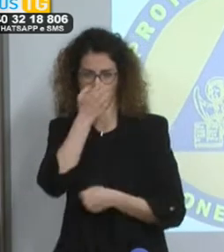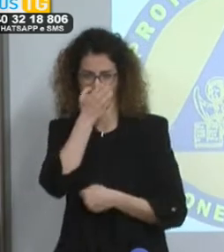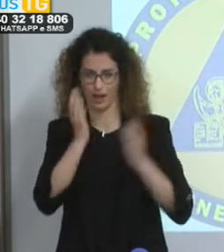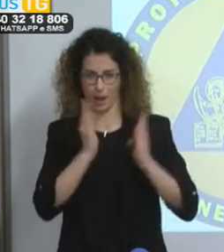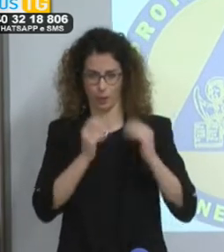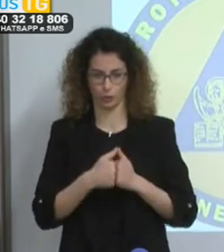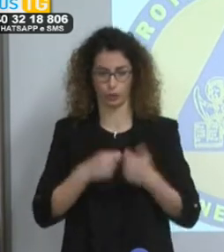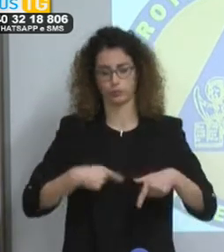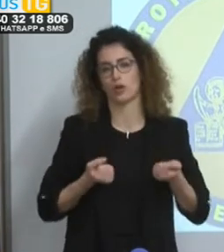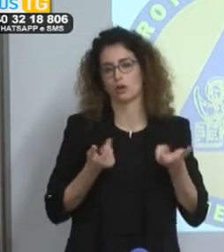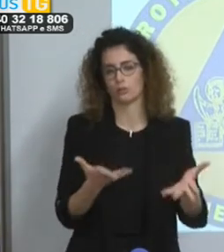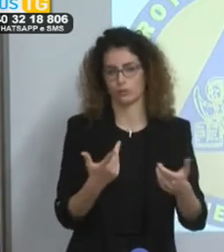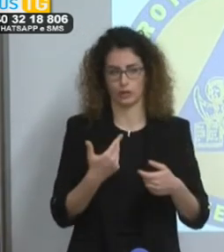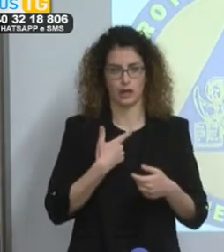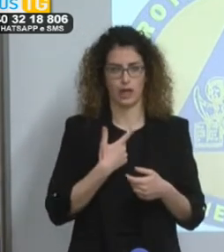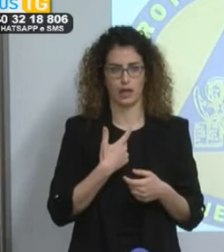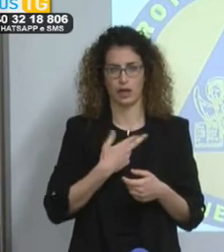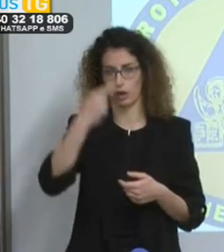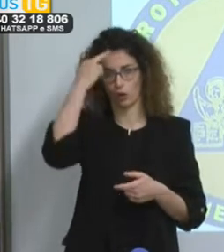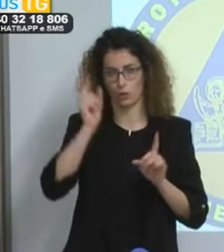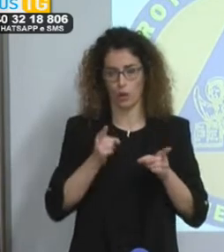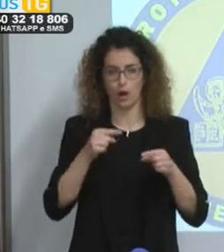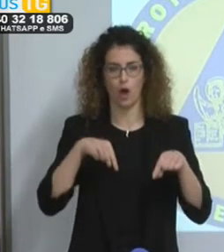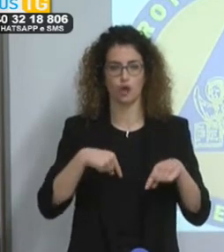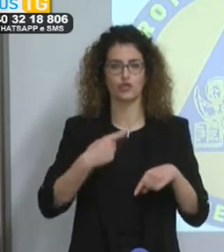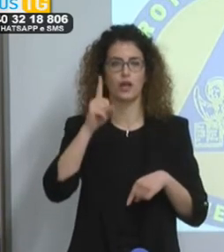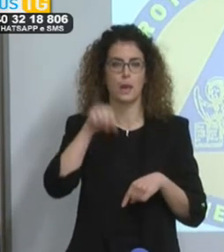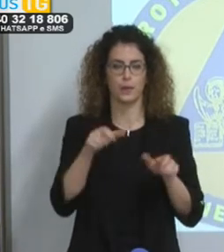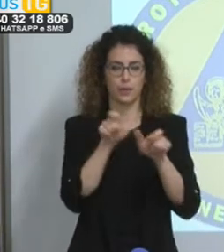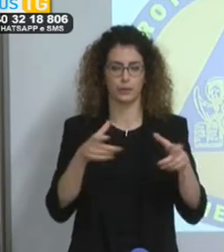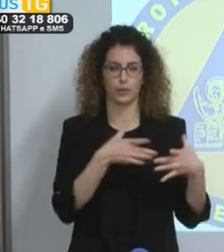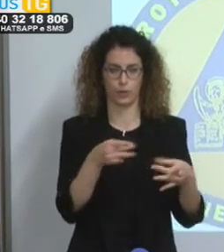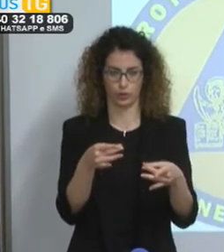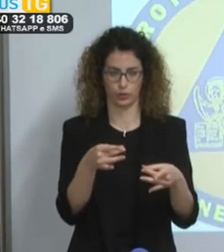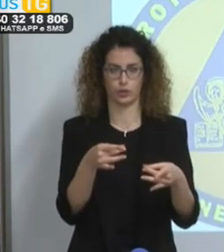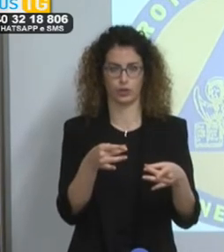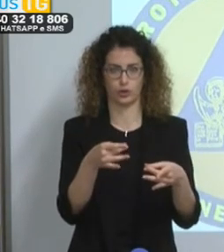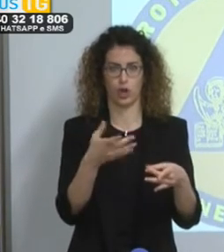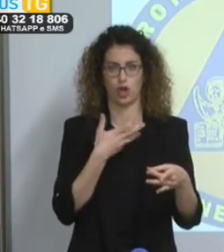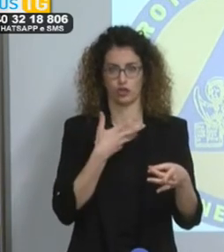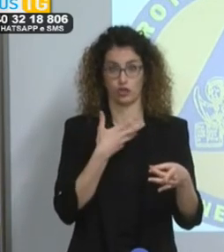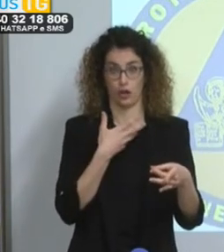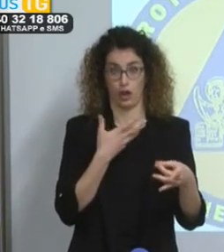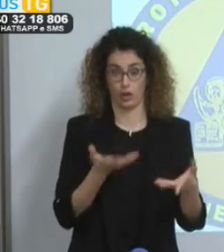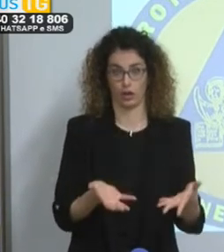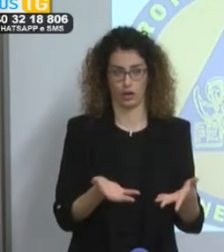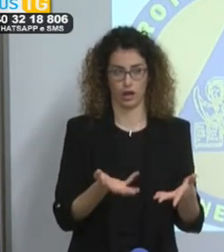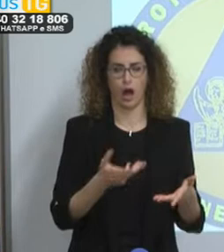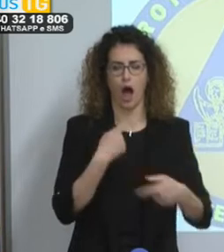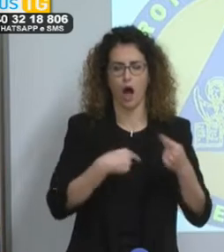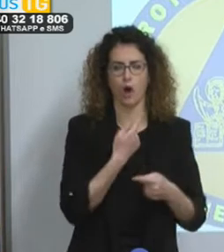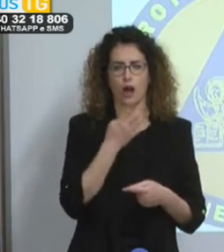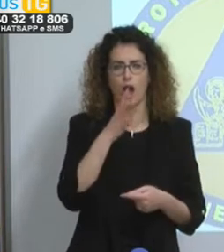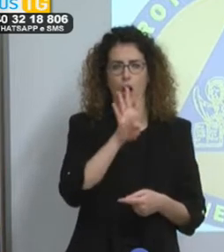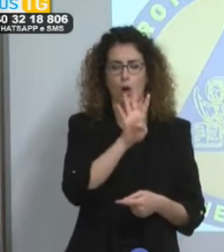Si consideri che anche oggi un migliaio di contagiati ce li abbiamo nel nostro contact tracing. Si fanno ancora 45.000